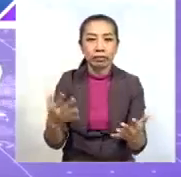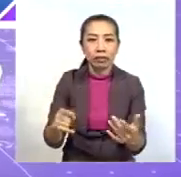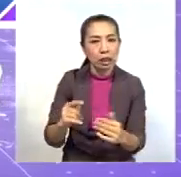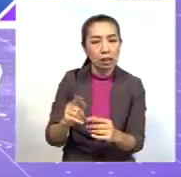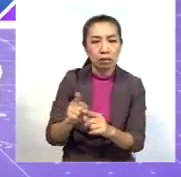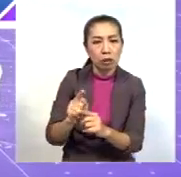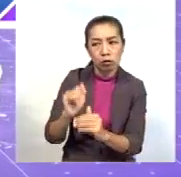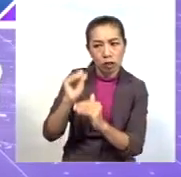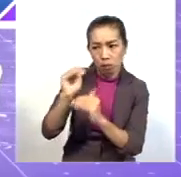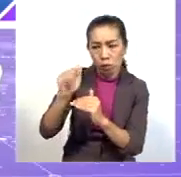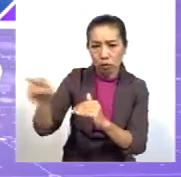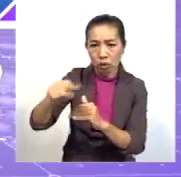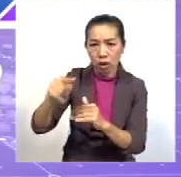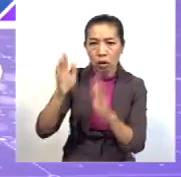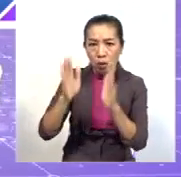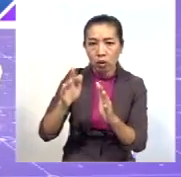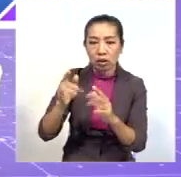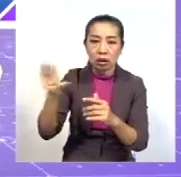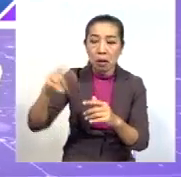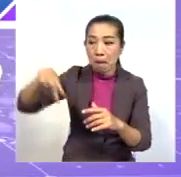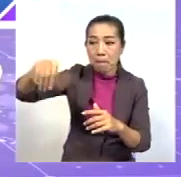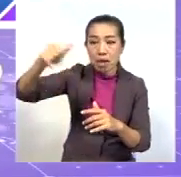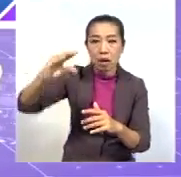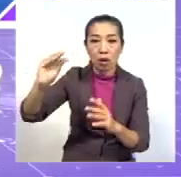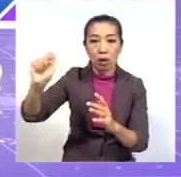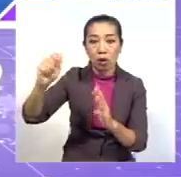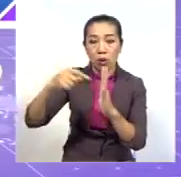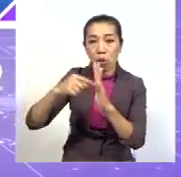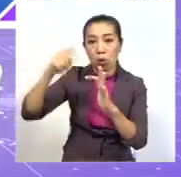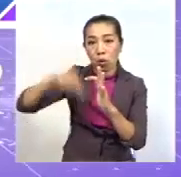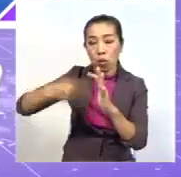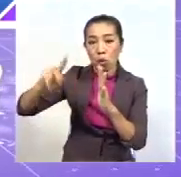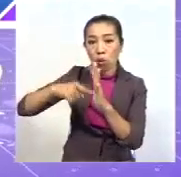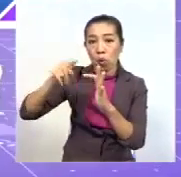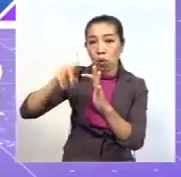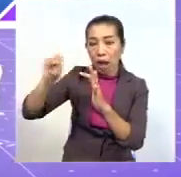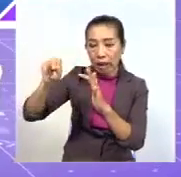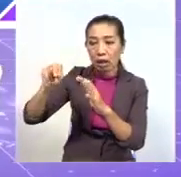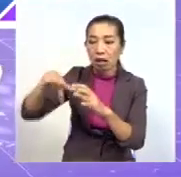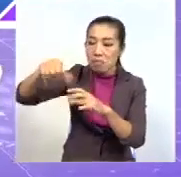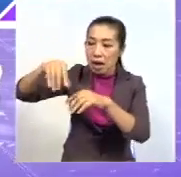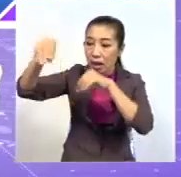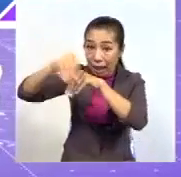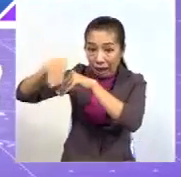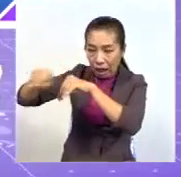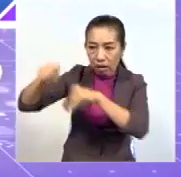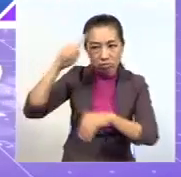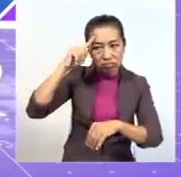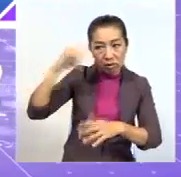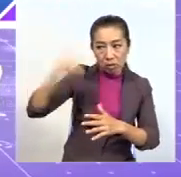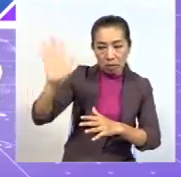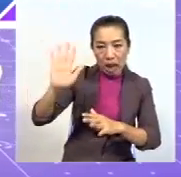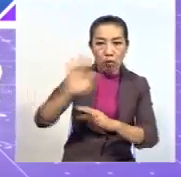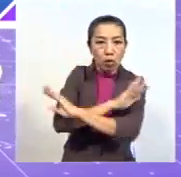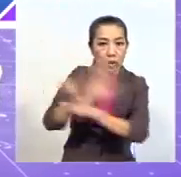ตัวการเดินทางเข้าออกของเมืองอู่ฮั่นนะครับทางด้านนี้ตลอดจนบางเมืองที่ข้างเคียงมันเป็นผลให้มีการย